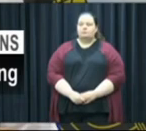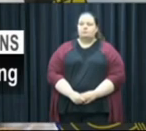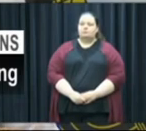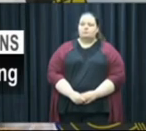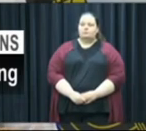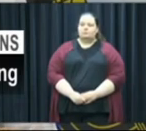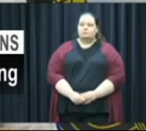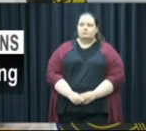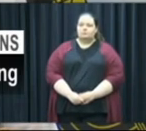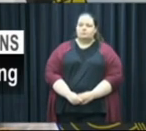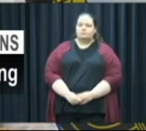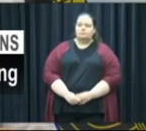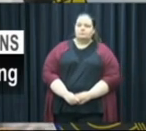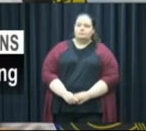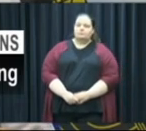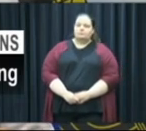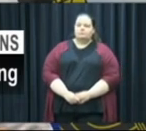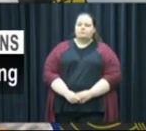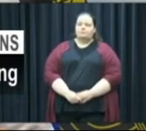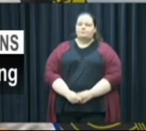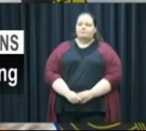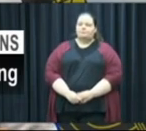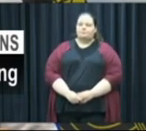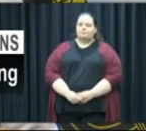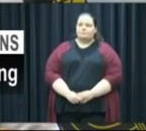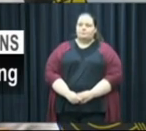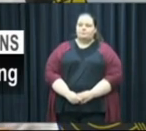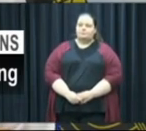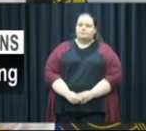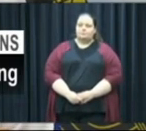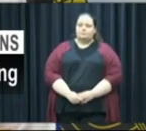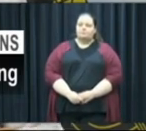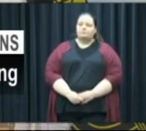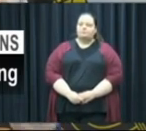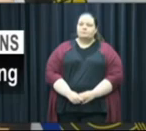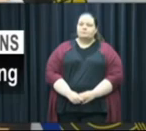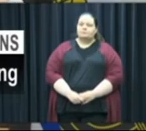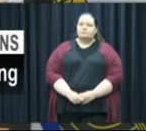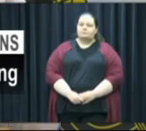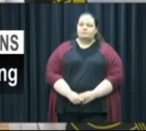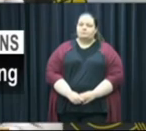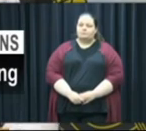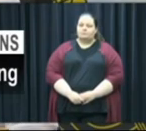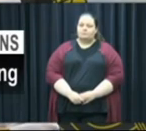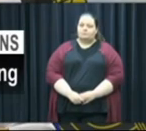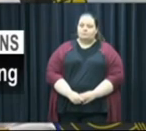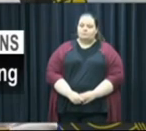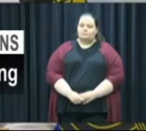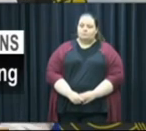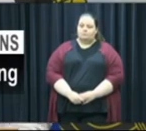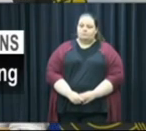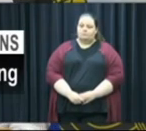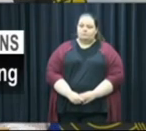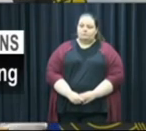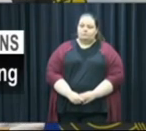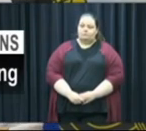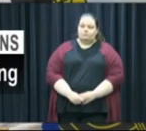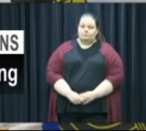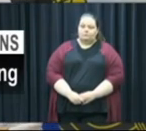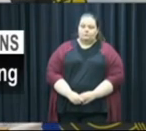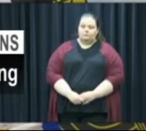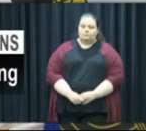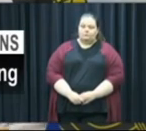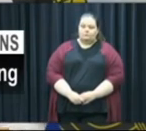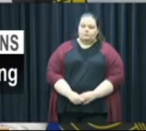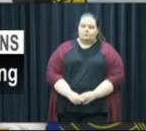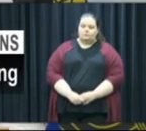je crois que c'est tellement de choses qui ont contribué. Je ne peux pas dire que c'est une chose ou l'autre. Et